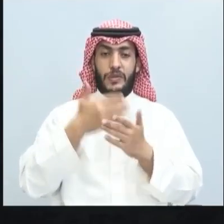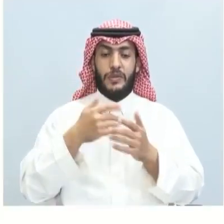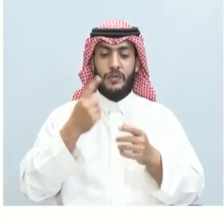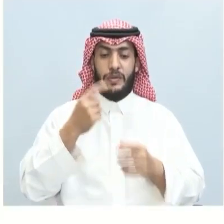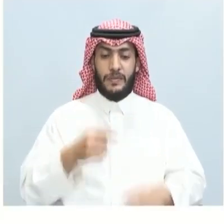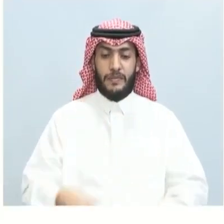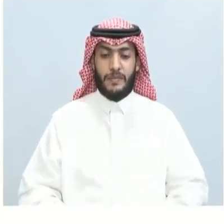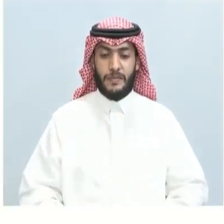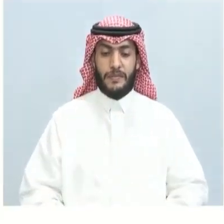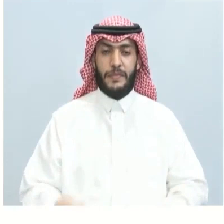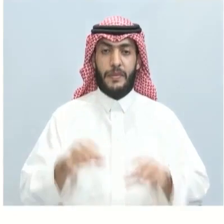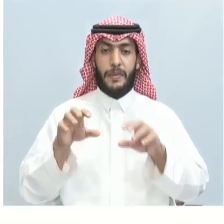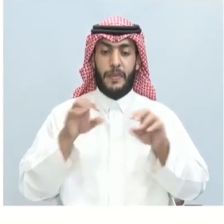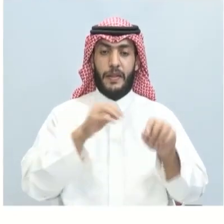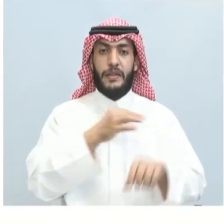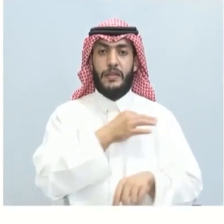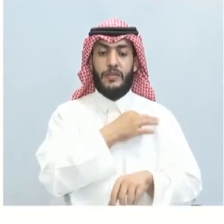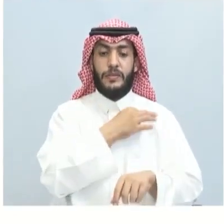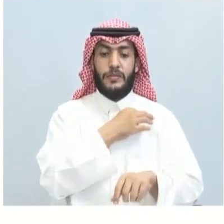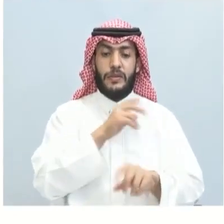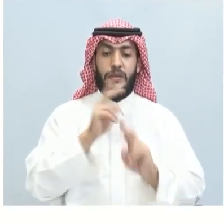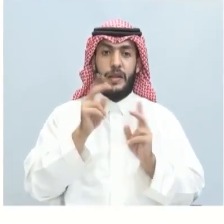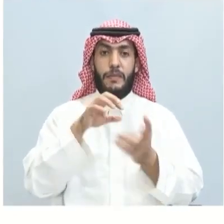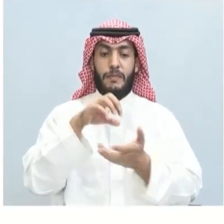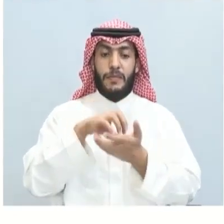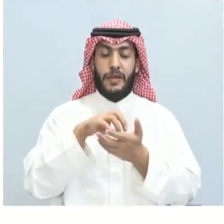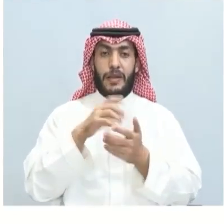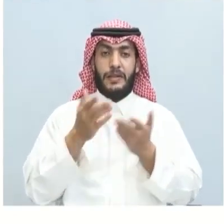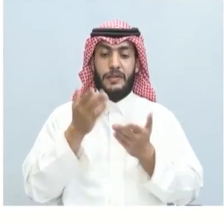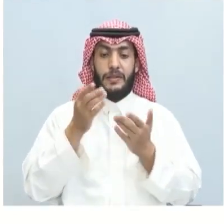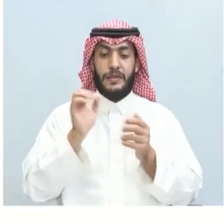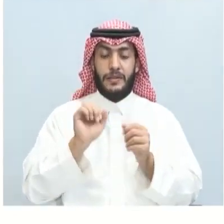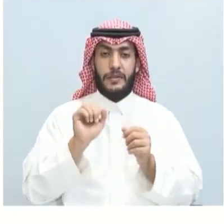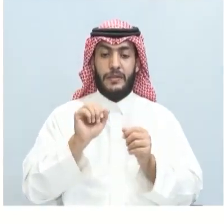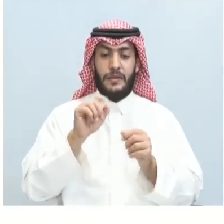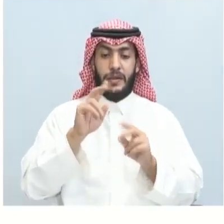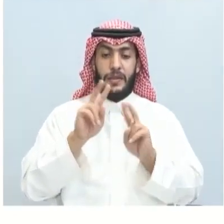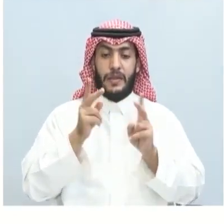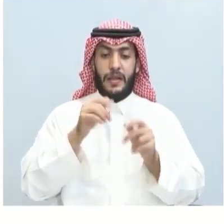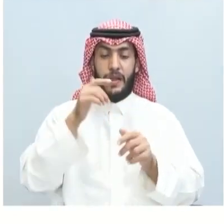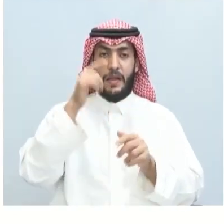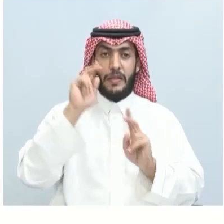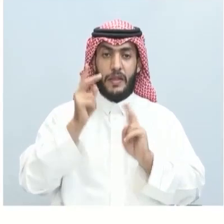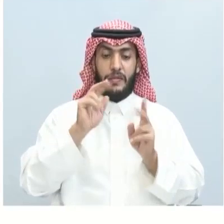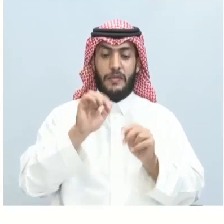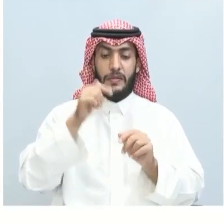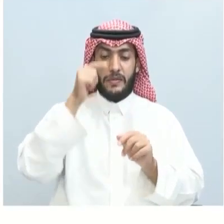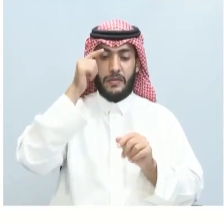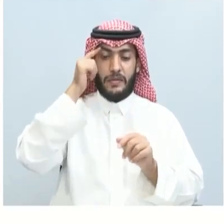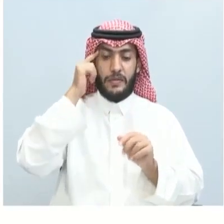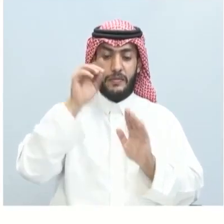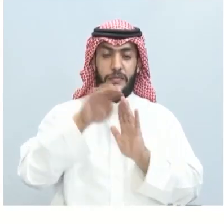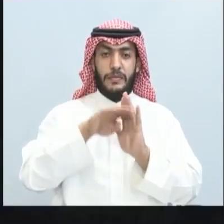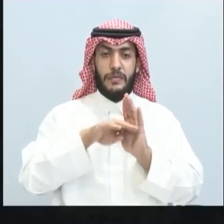واحده ننتقل الان الى التجربه التغير في موضع الاتزان كيف يعمل الاتزان على تعديل وضعي عند حدوث تغير في حاله